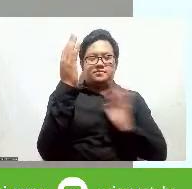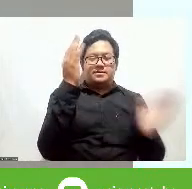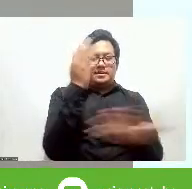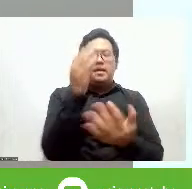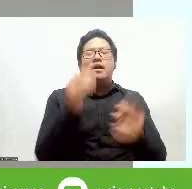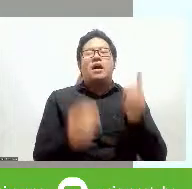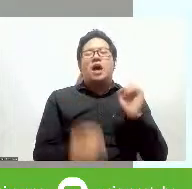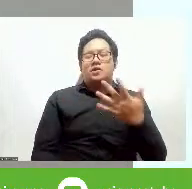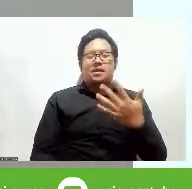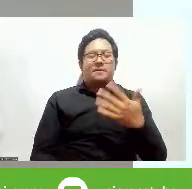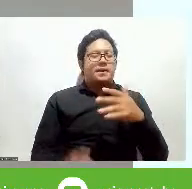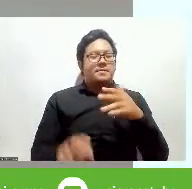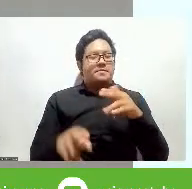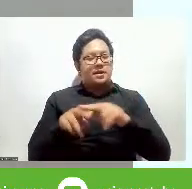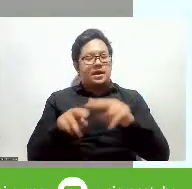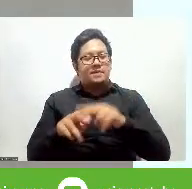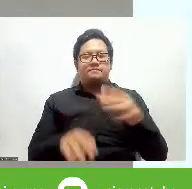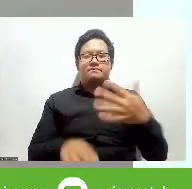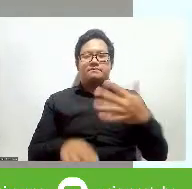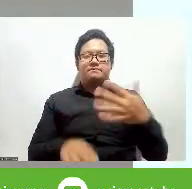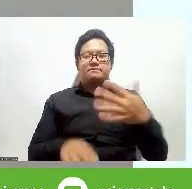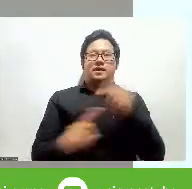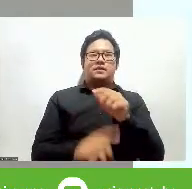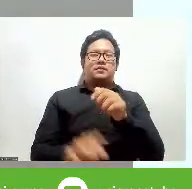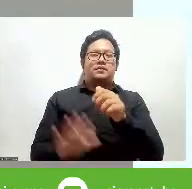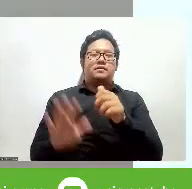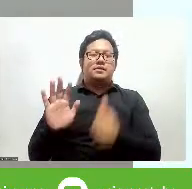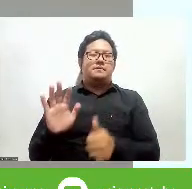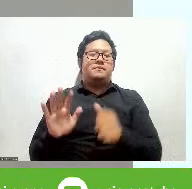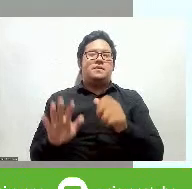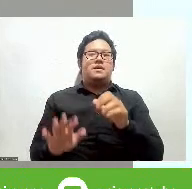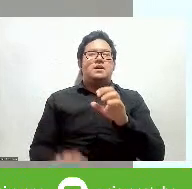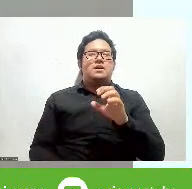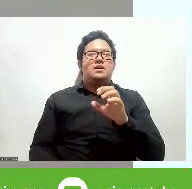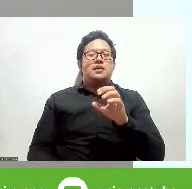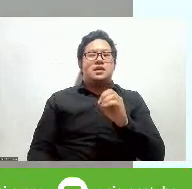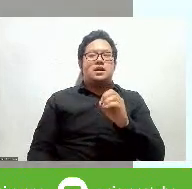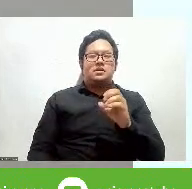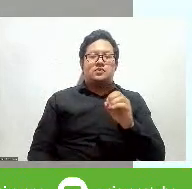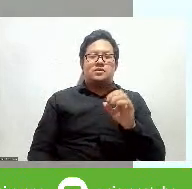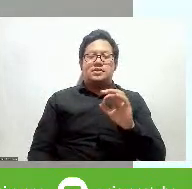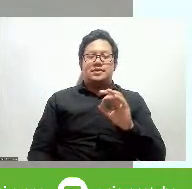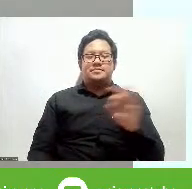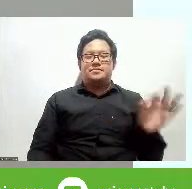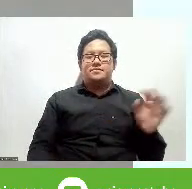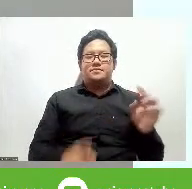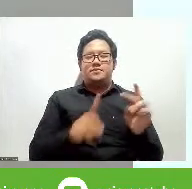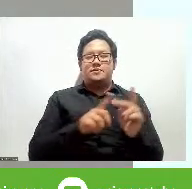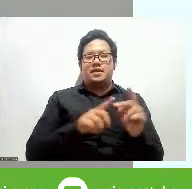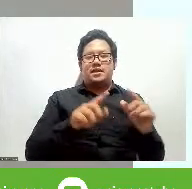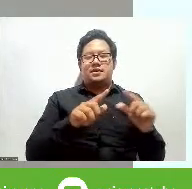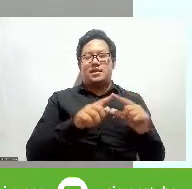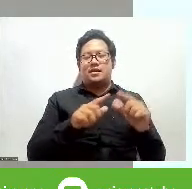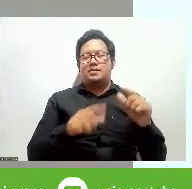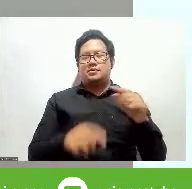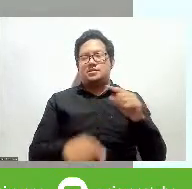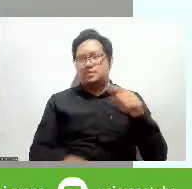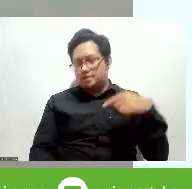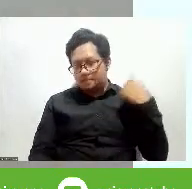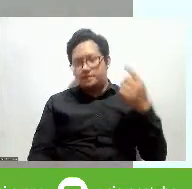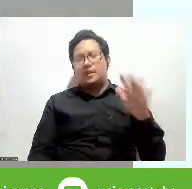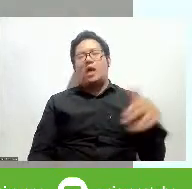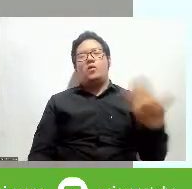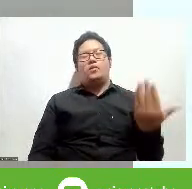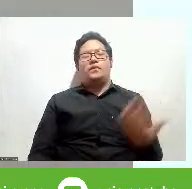itu sekitar 600 ribu per keempat tahu nah tentunya support dari